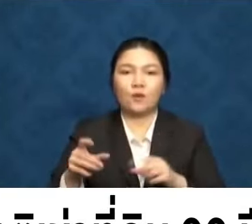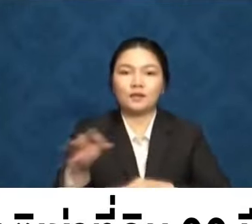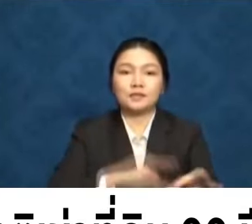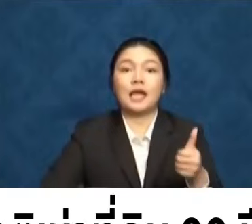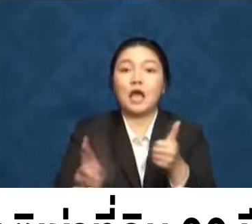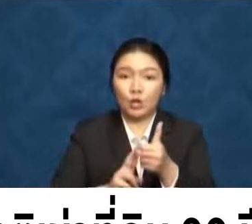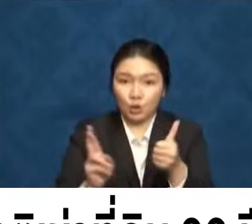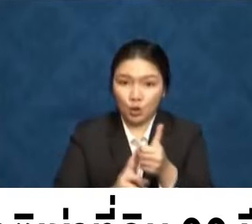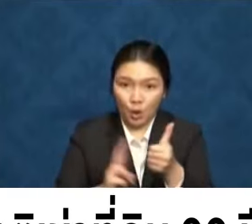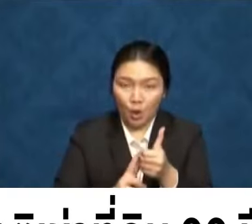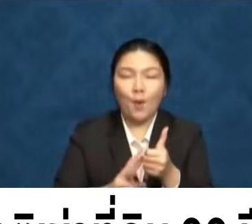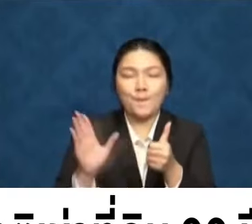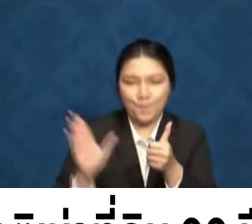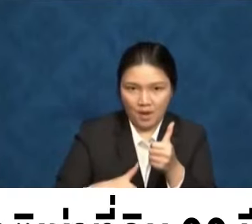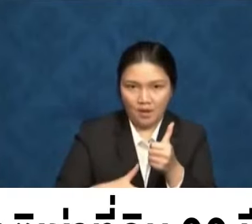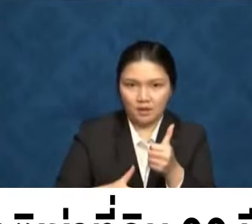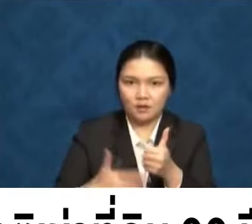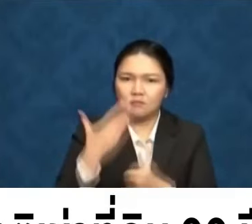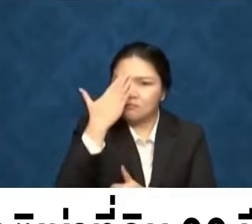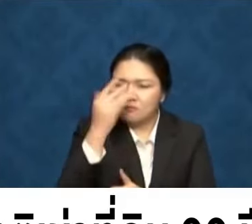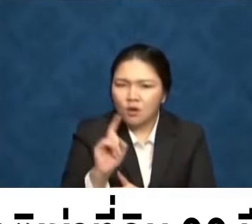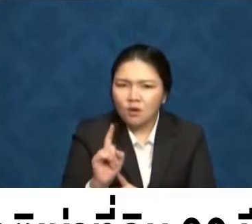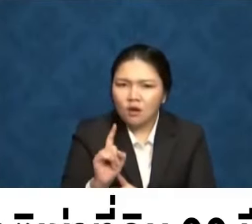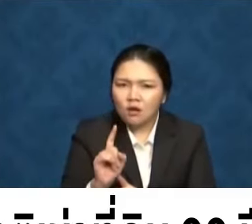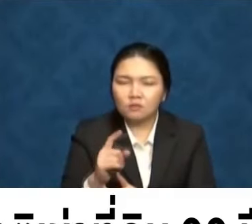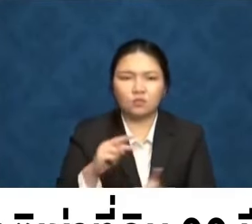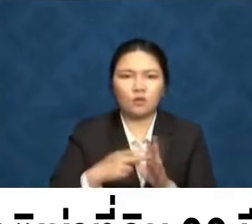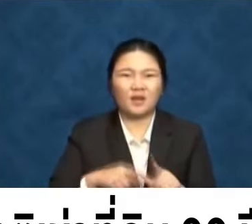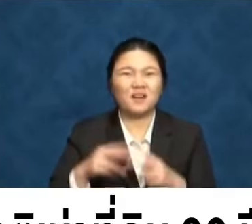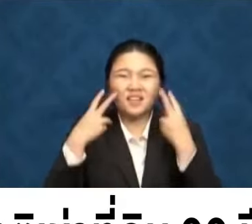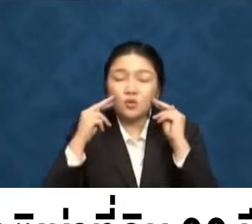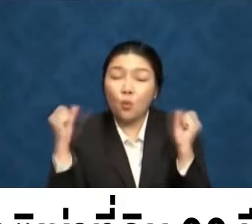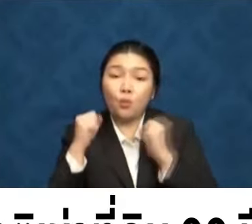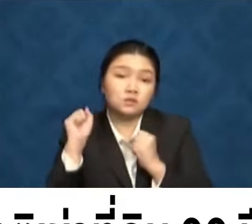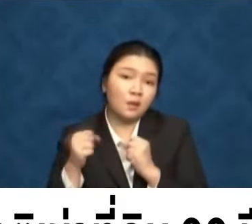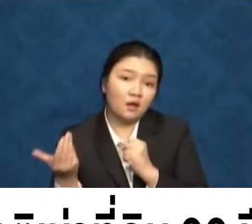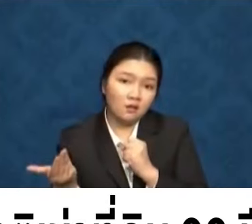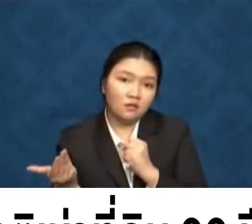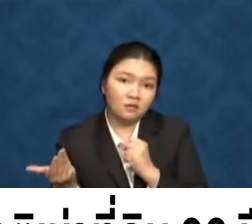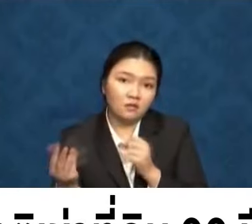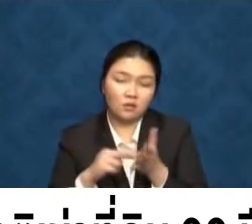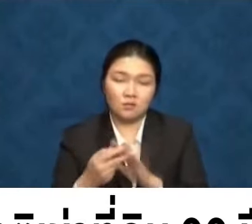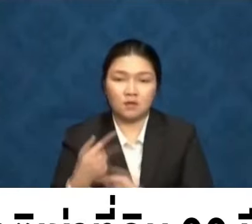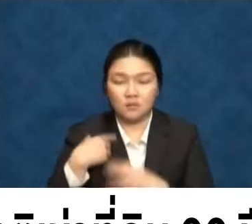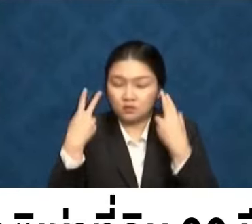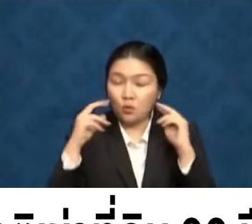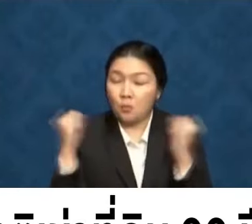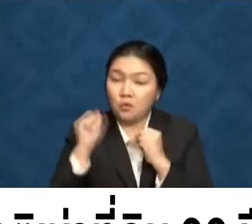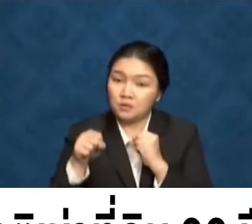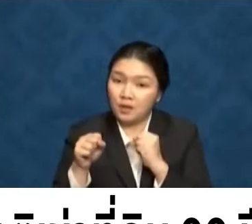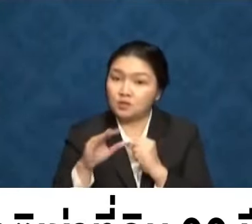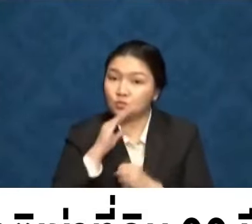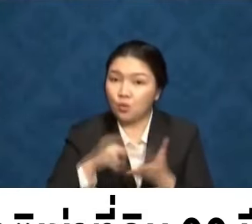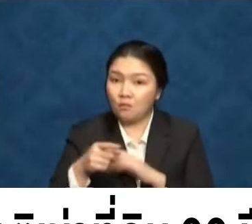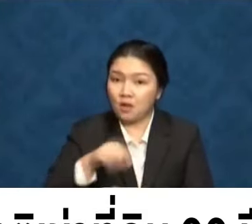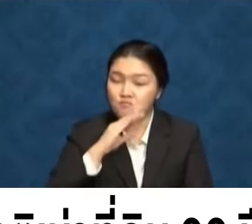องที่ดินจาก 30 ปีเป็น 99 ปีเป็นประเด็นร้อนของสังคมที่กังวลมามากเกี่ยวกับอนาคตของประเทศชาติและคนไทยในฐานะ